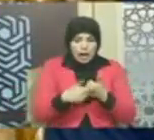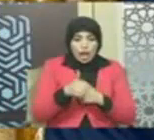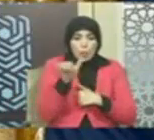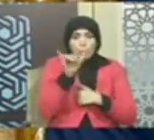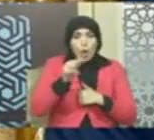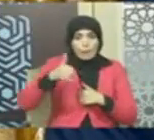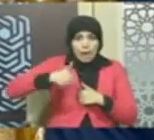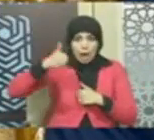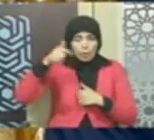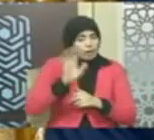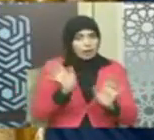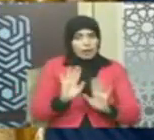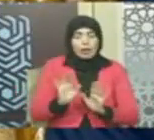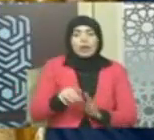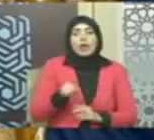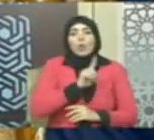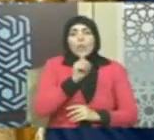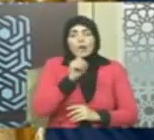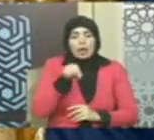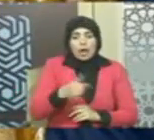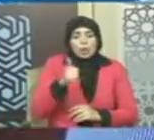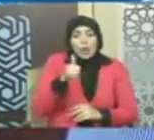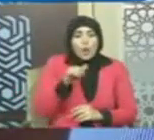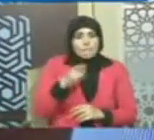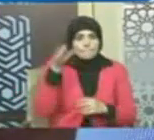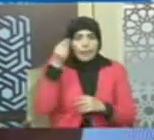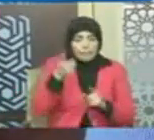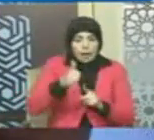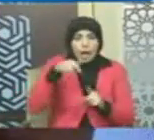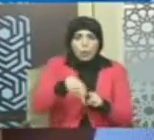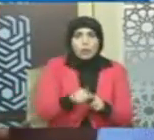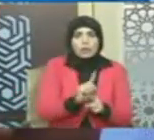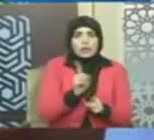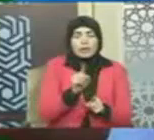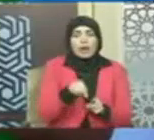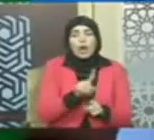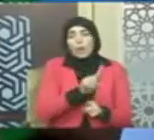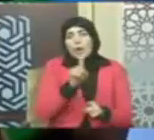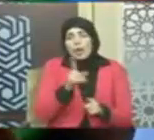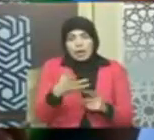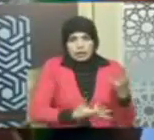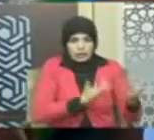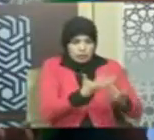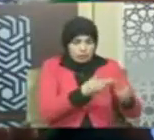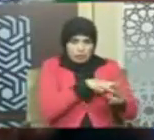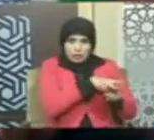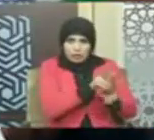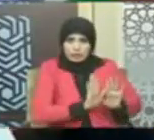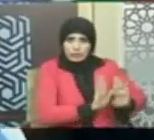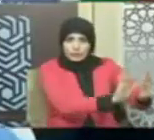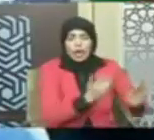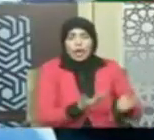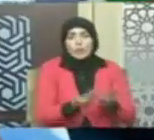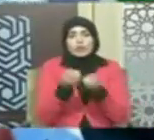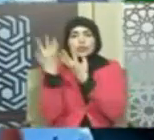الدنيا أكبر همنا ولا مبلغ علمنا ولا إلى النار مصيرنا. اللهم أدخلنا